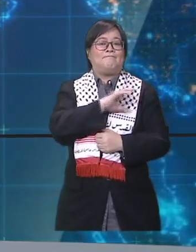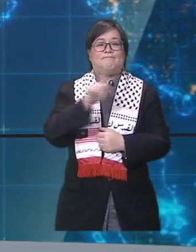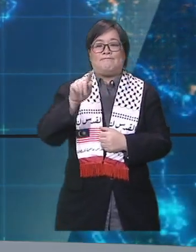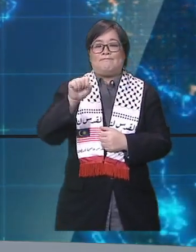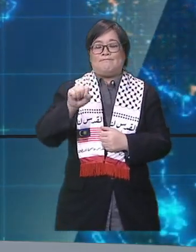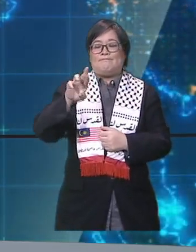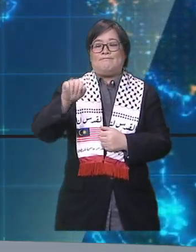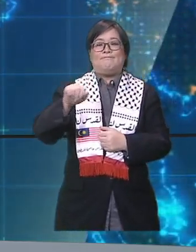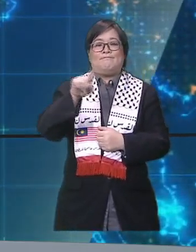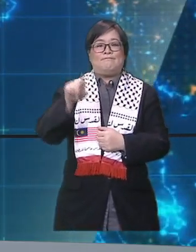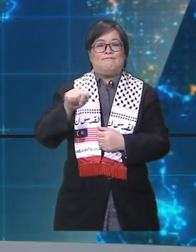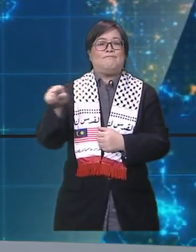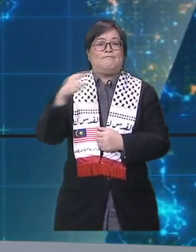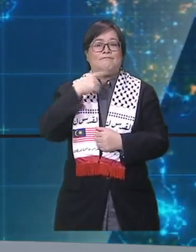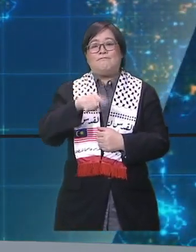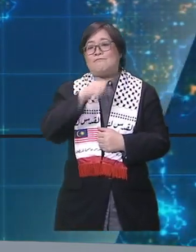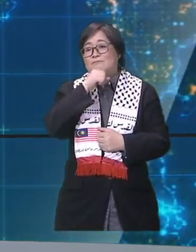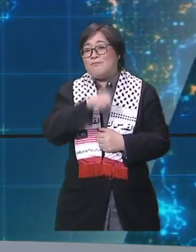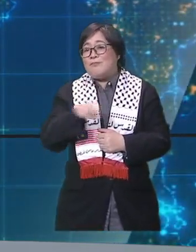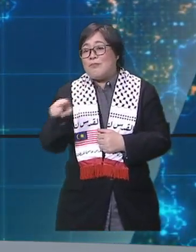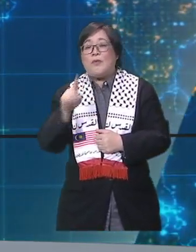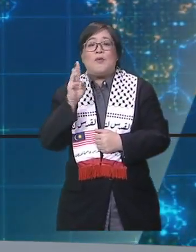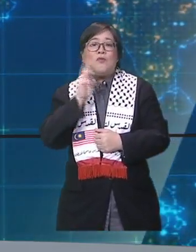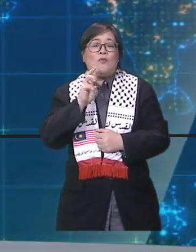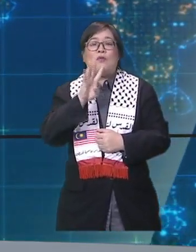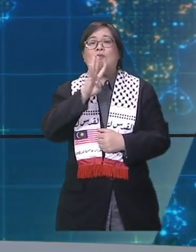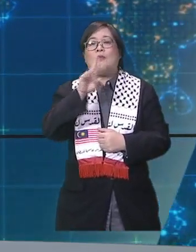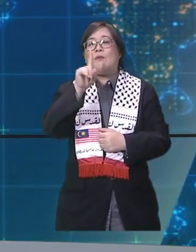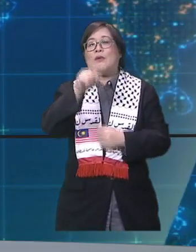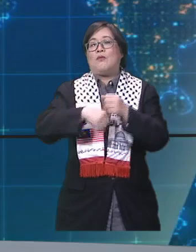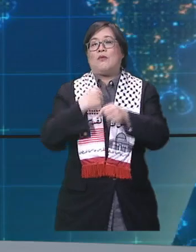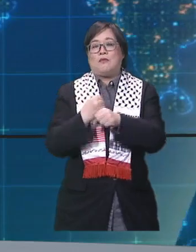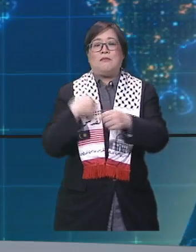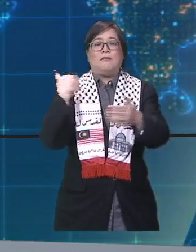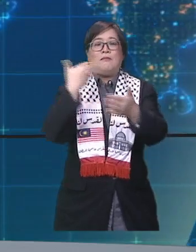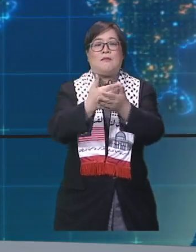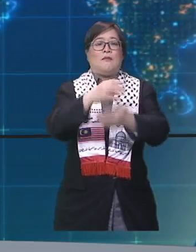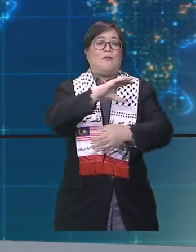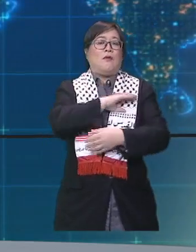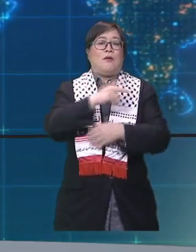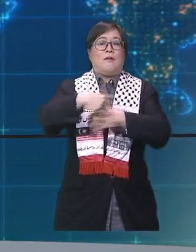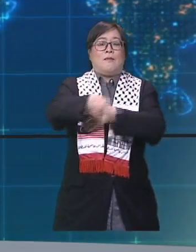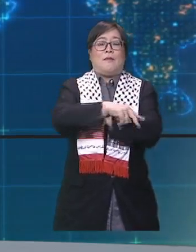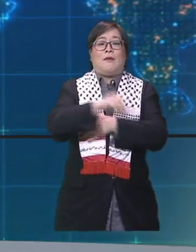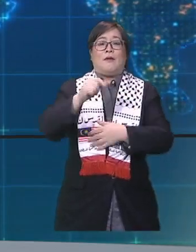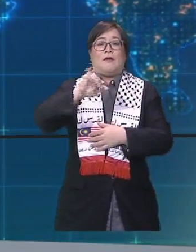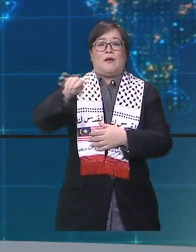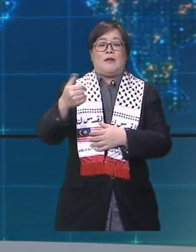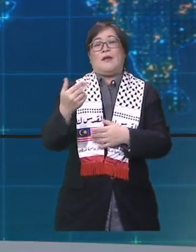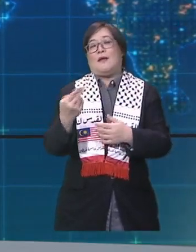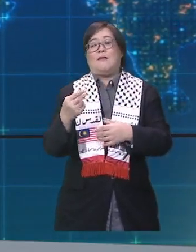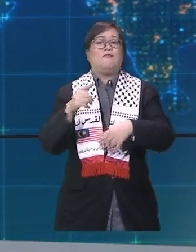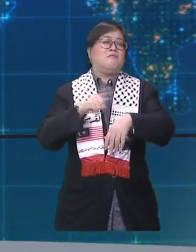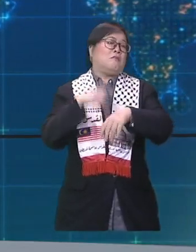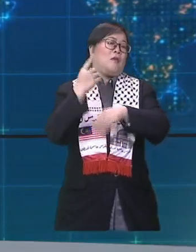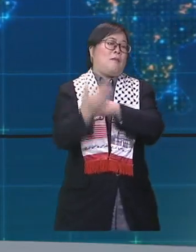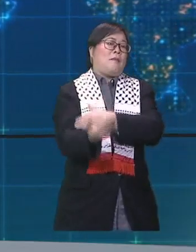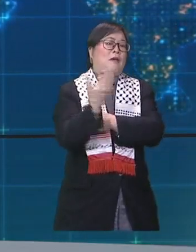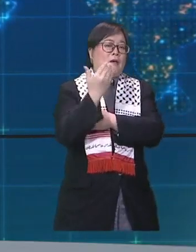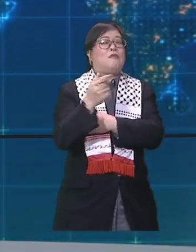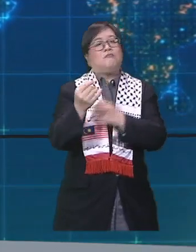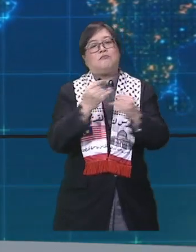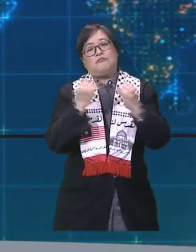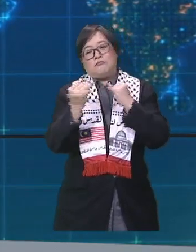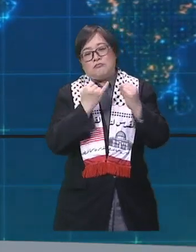negara Tan Sri razaruddin Hussein memaklumkan wanita berusia 41 tahun itu tiba di Balai Polis Padang gajah 11